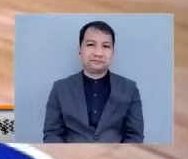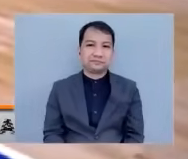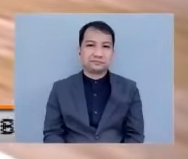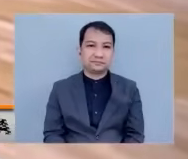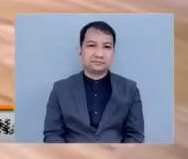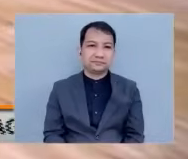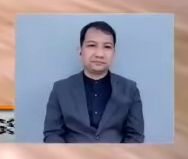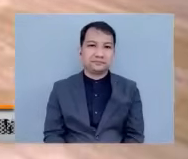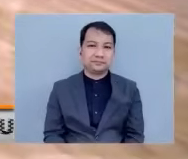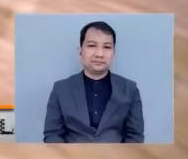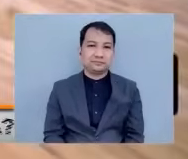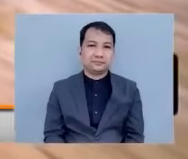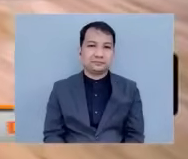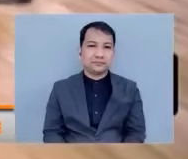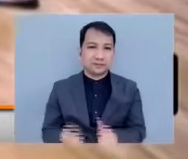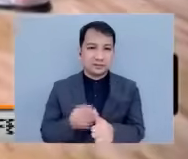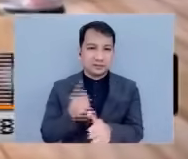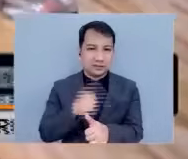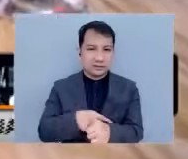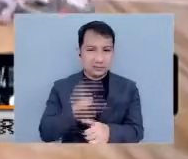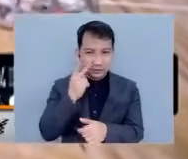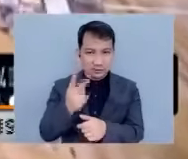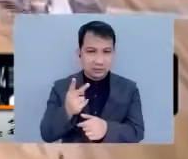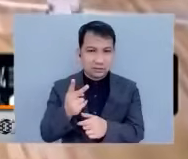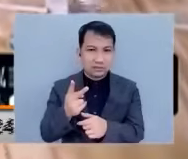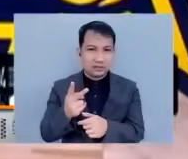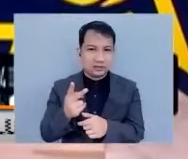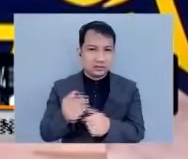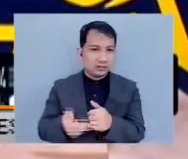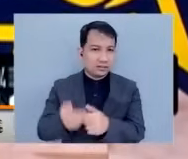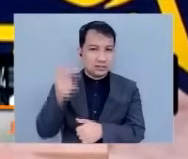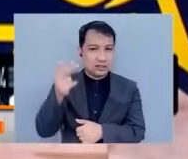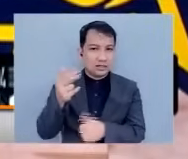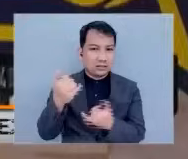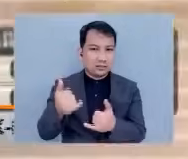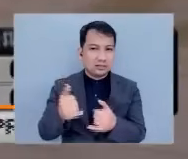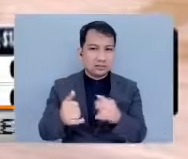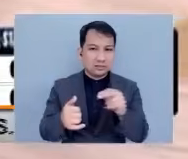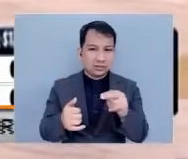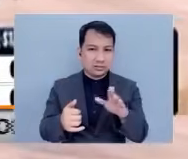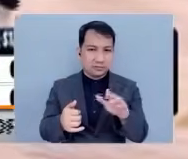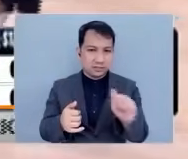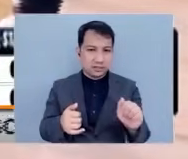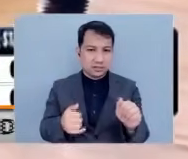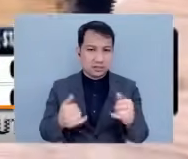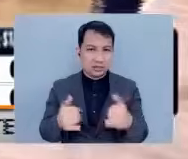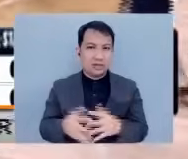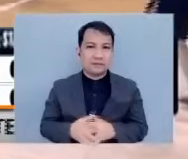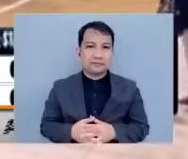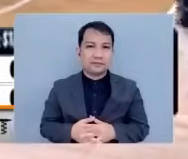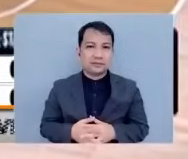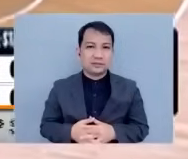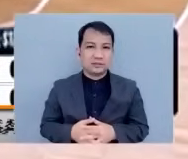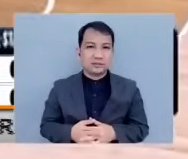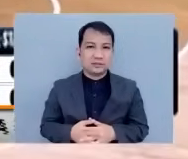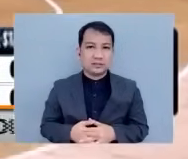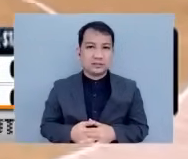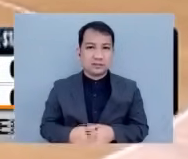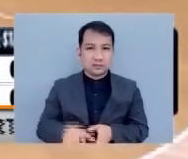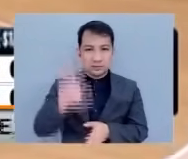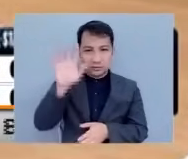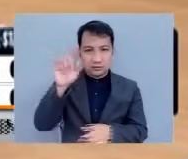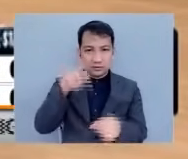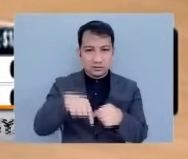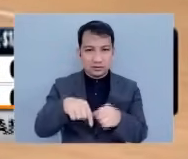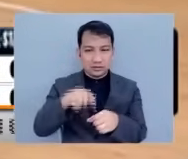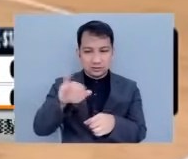Simula pa lang ng laban, kita ng magiging high scoring ang 2024 NBA All-Star Game. Nagpakawala agad ng tres si Jason Tatum para